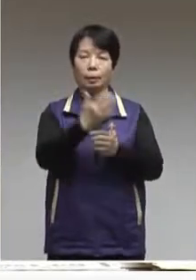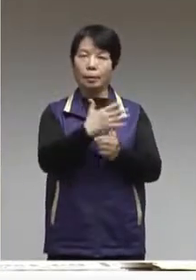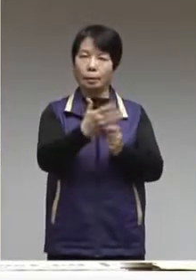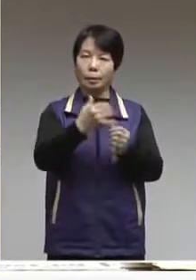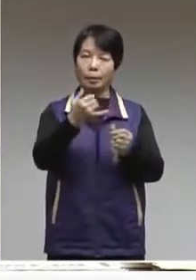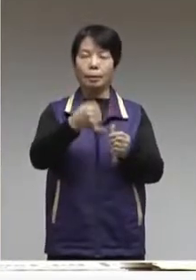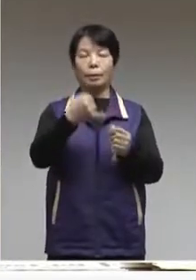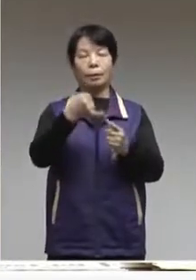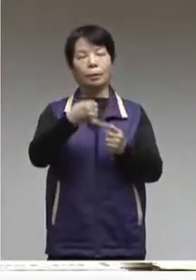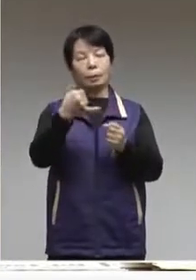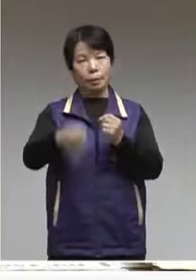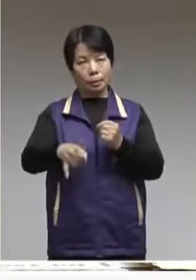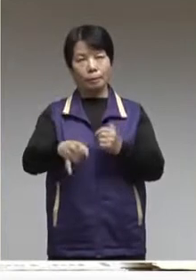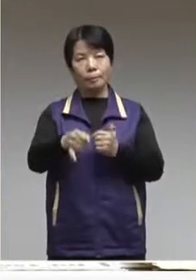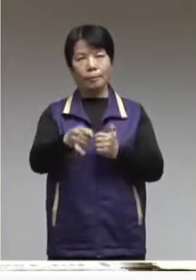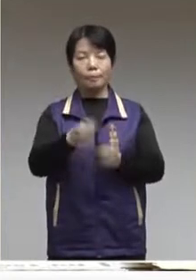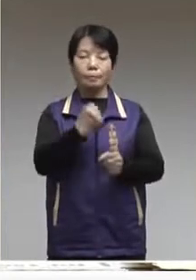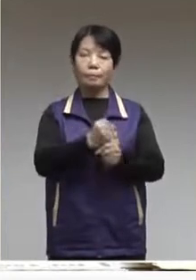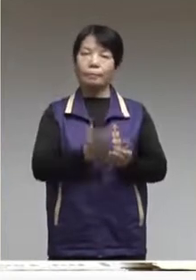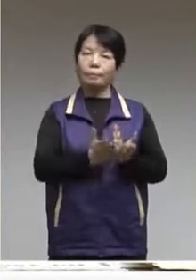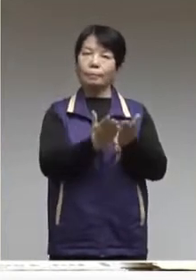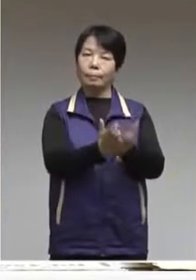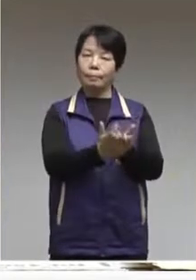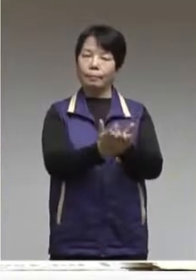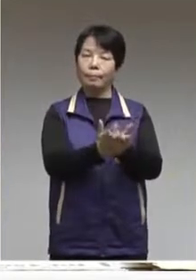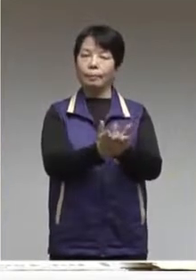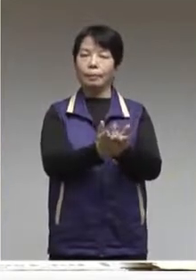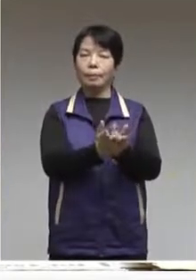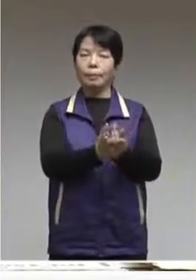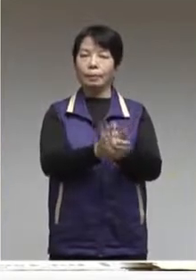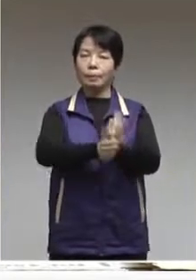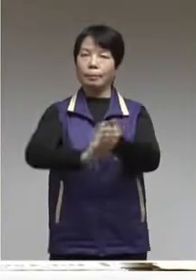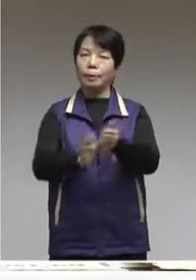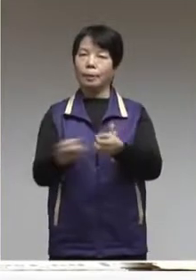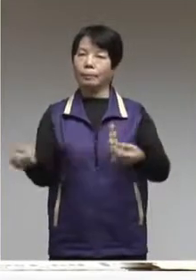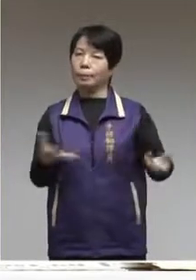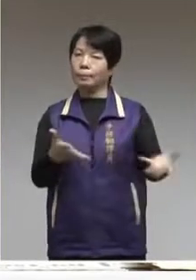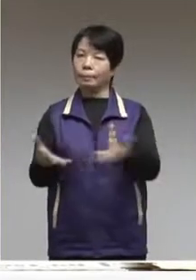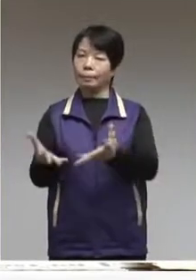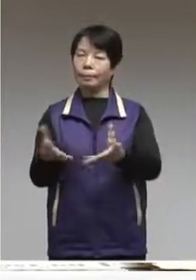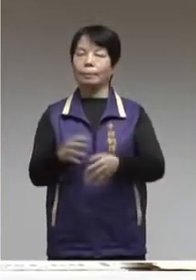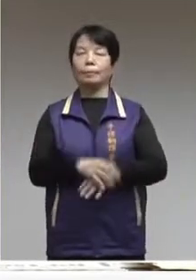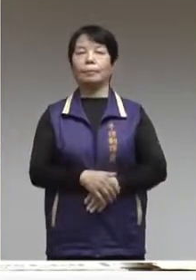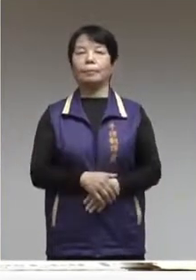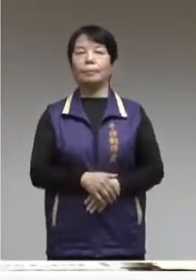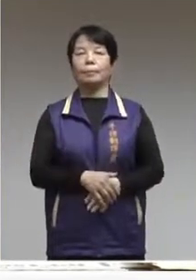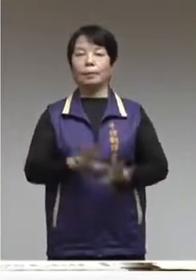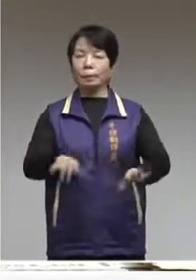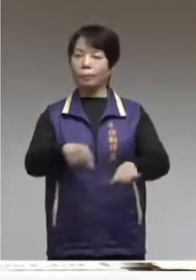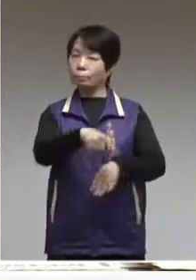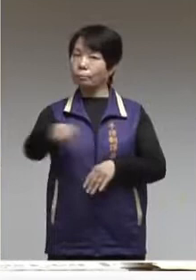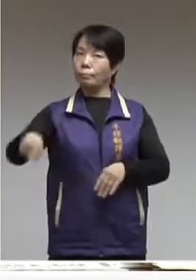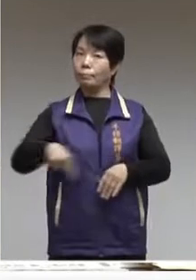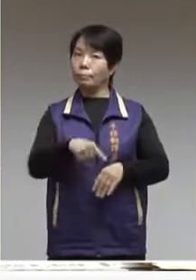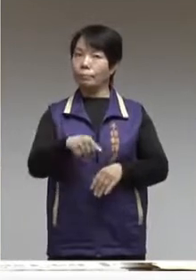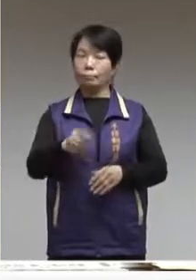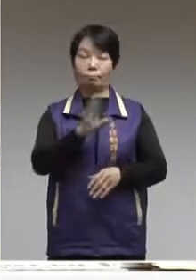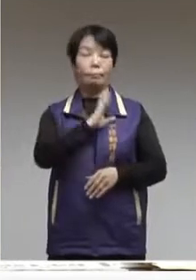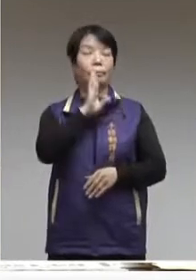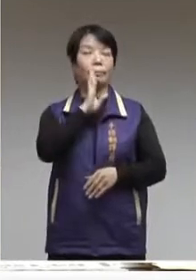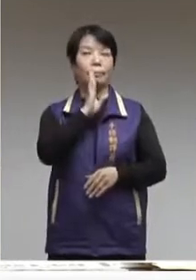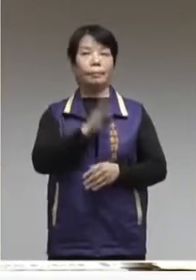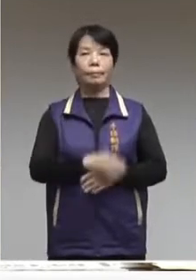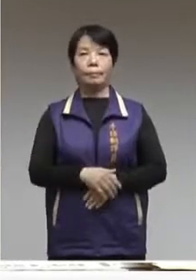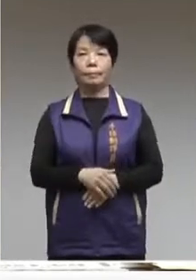区所造成的群聚感染。那这个群聚感染当然都是